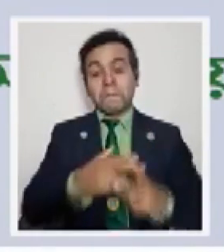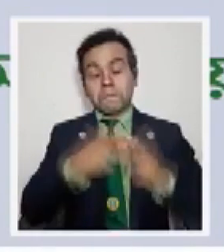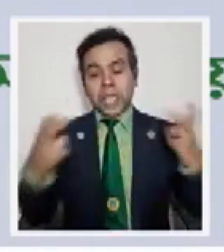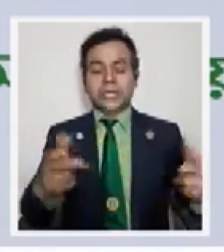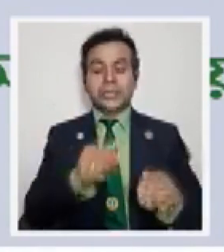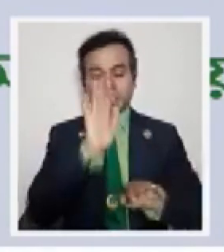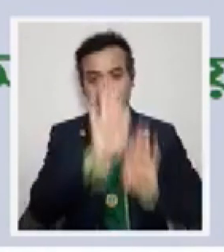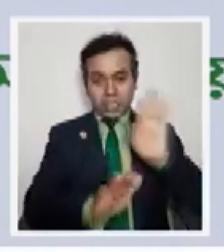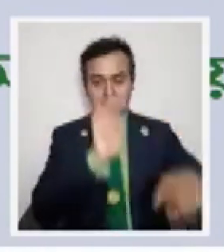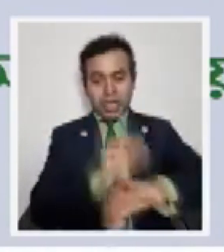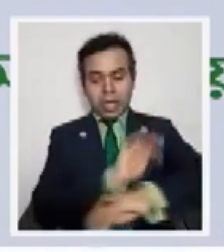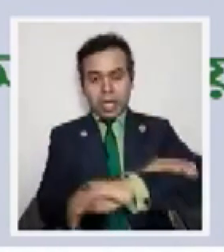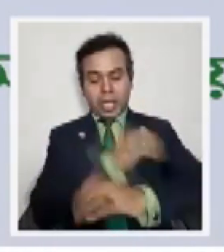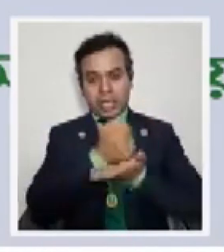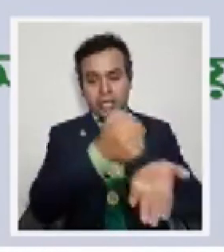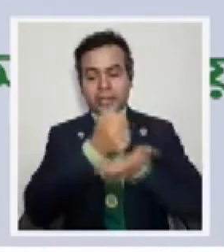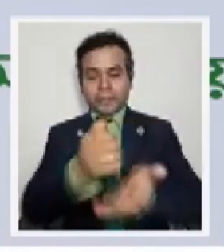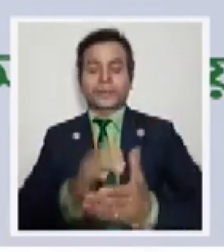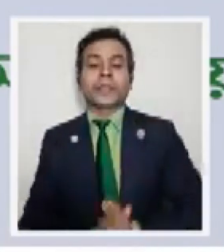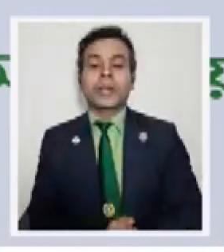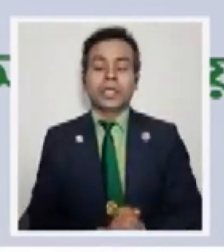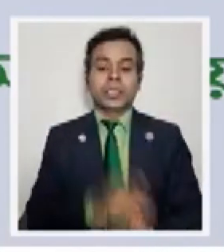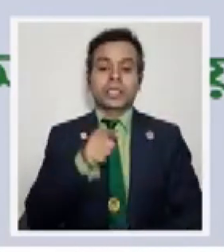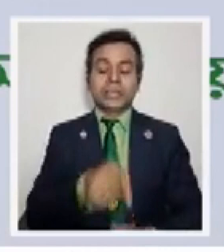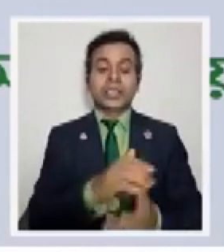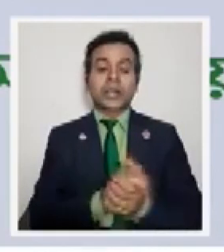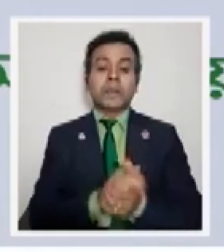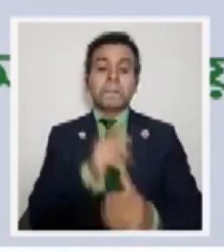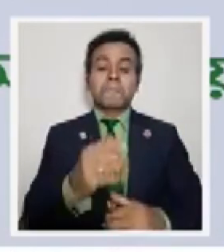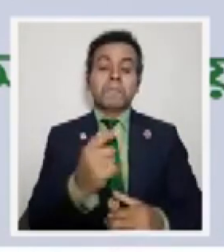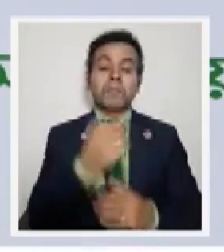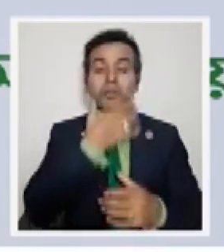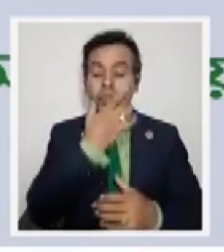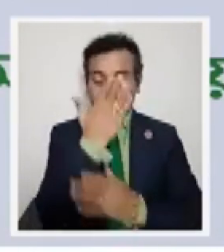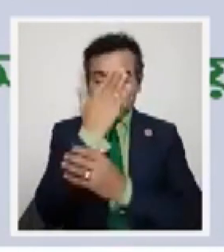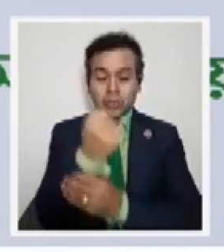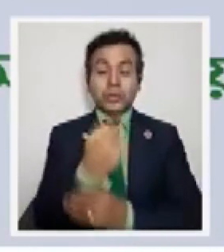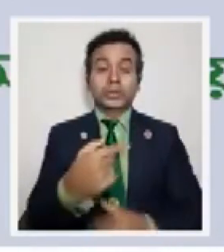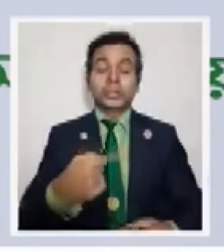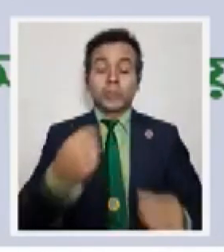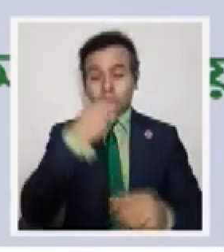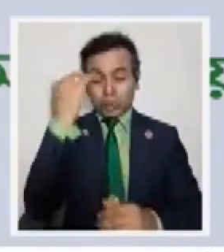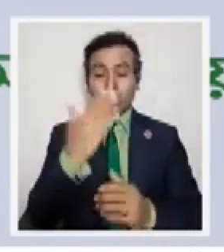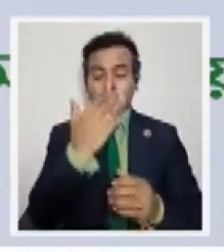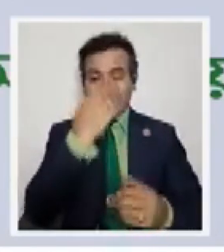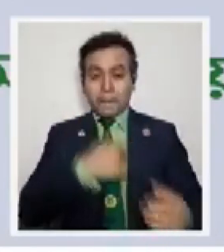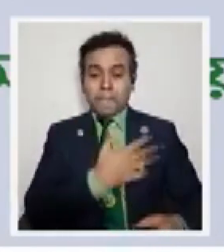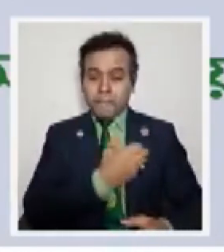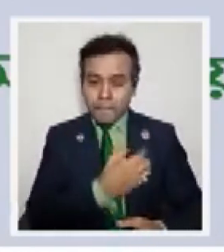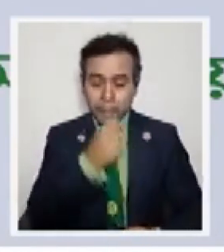সেবন এবং যা যা স্বাস্থ্যবিধি মানা সেগুলো যেন আমরা মেনে চলি এবং তাদের দিকে বিশেষভাবে সতর্কতা রাখি,